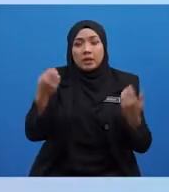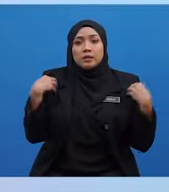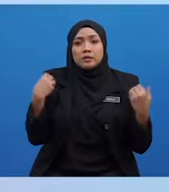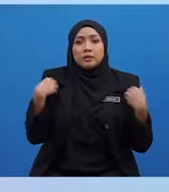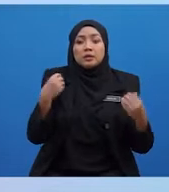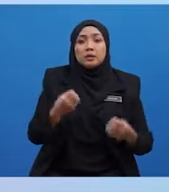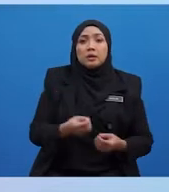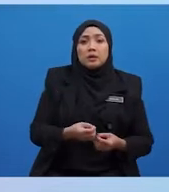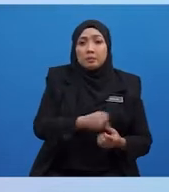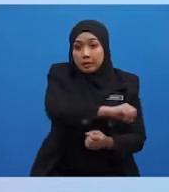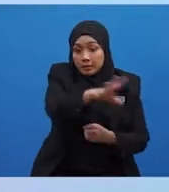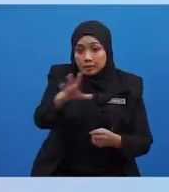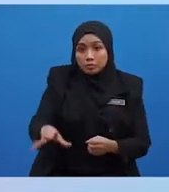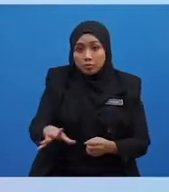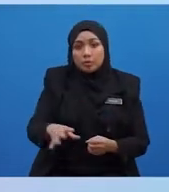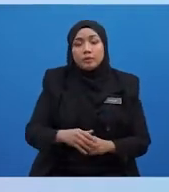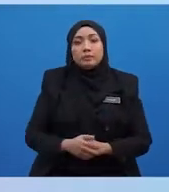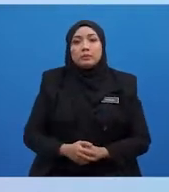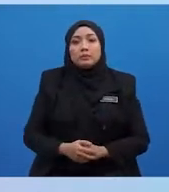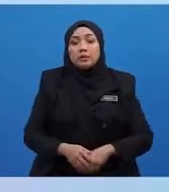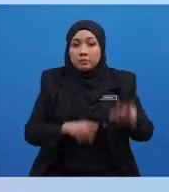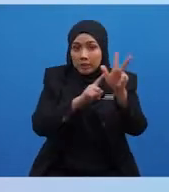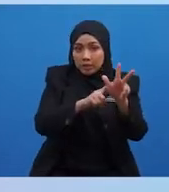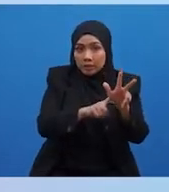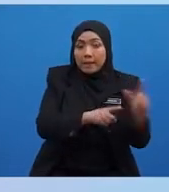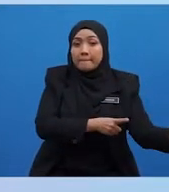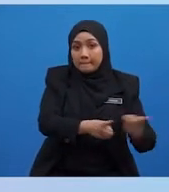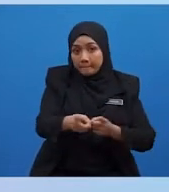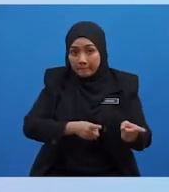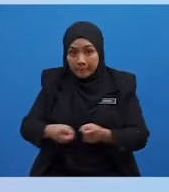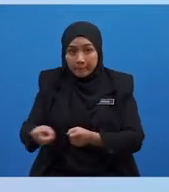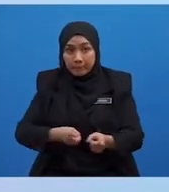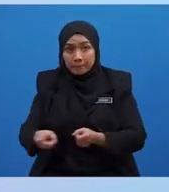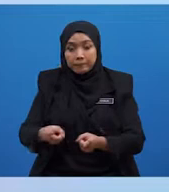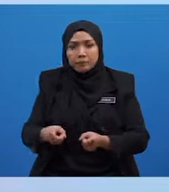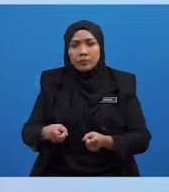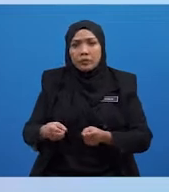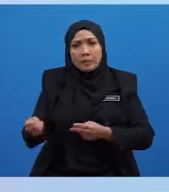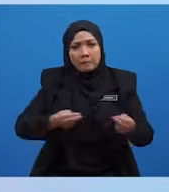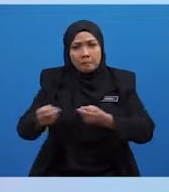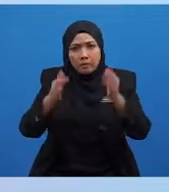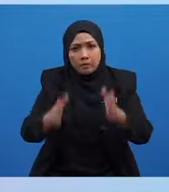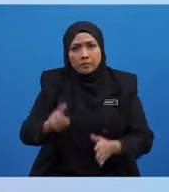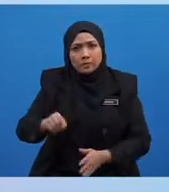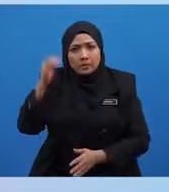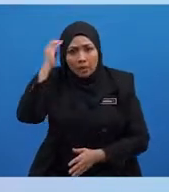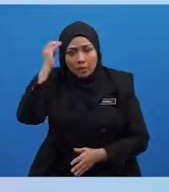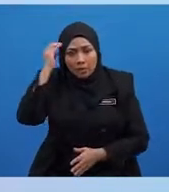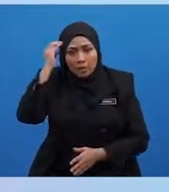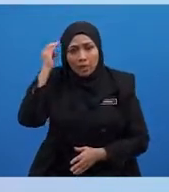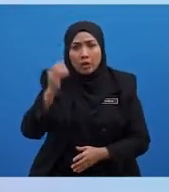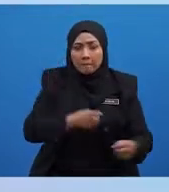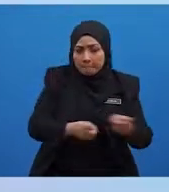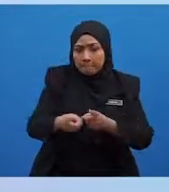dijalankan. Ketiga, pesaing. Peniaga perlu mengenal pasti pesaing yang terdapat